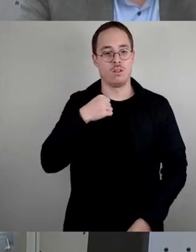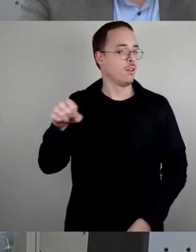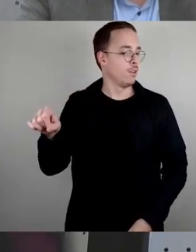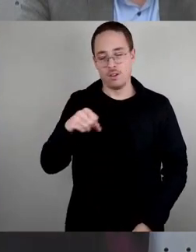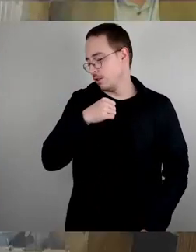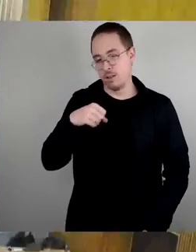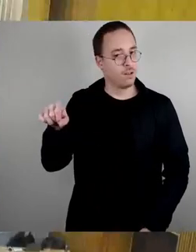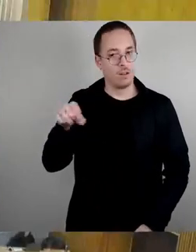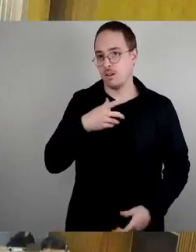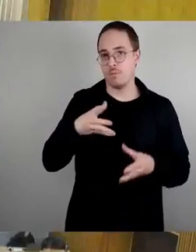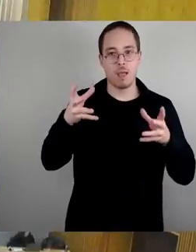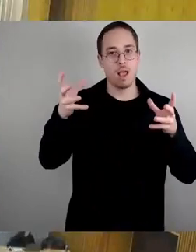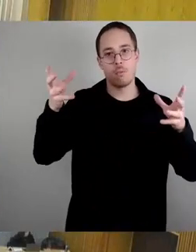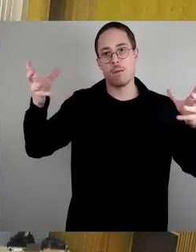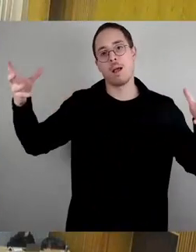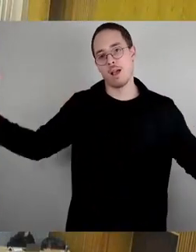Dank.